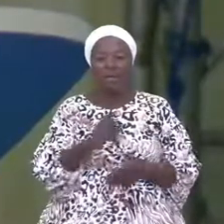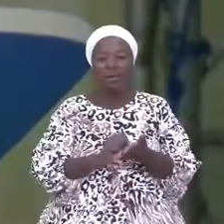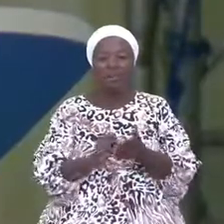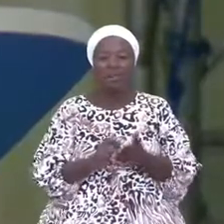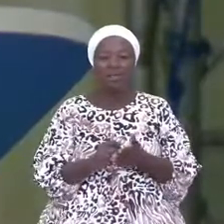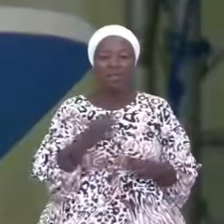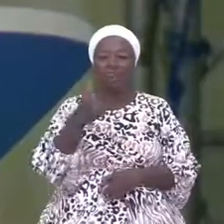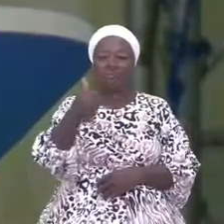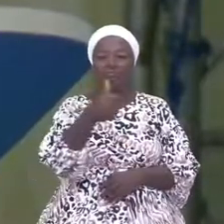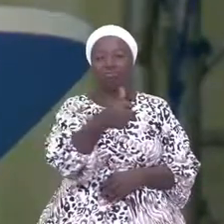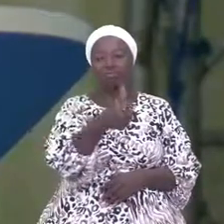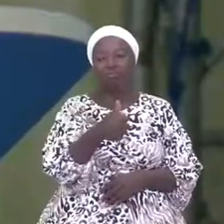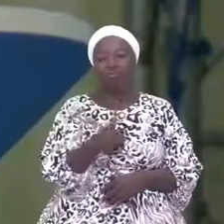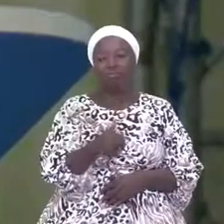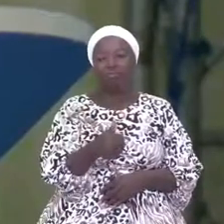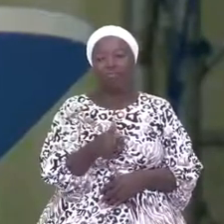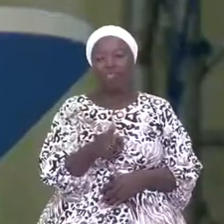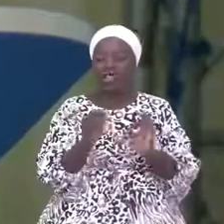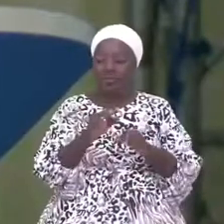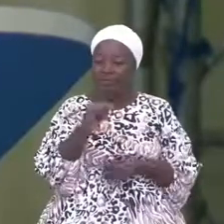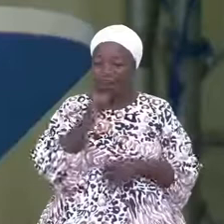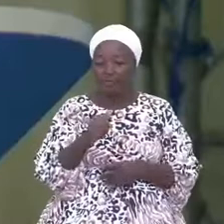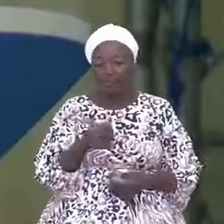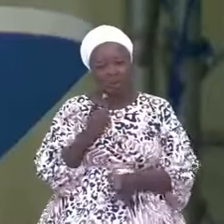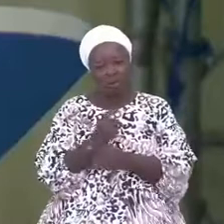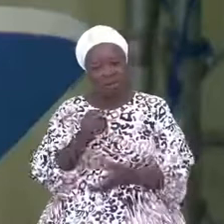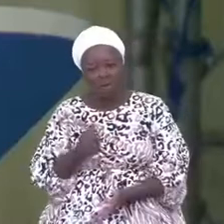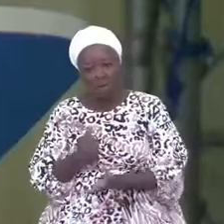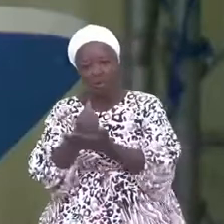Ceux qui peuvent écrire, ils peuvent écrire.